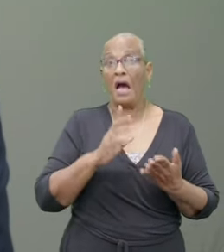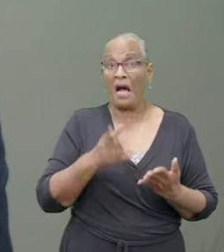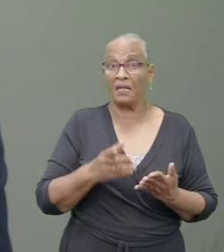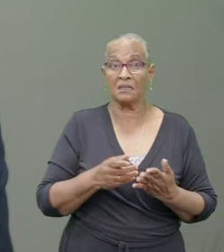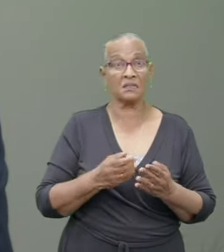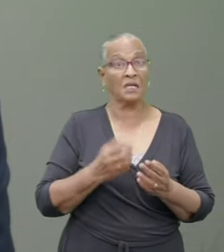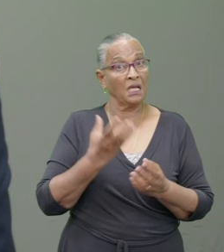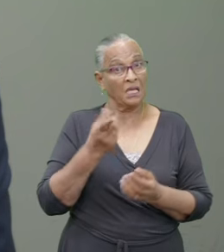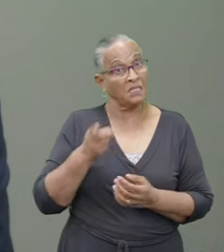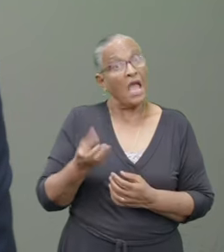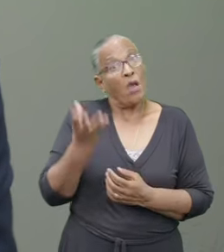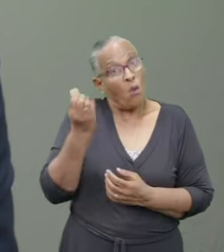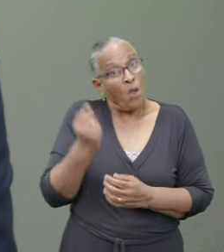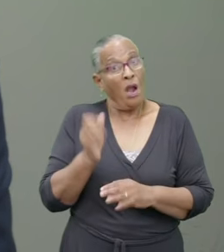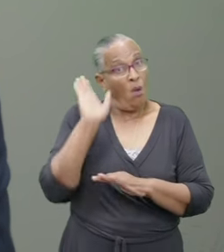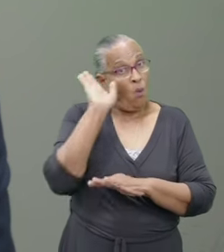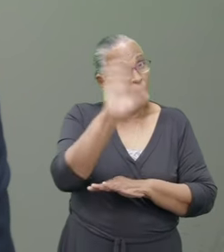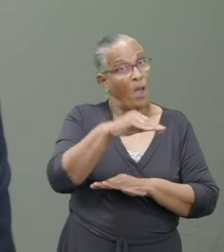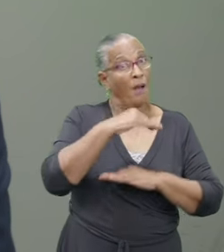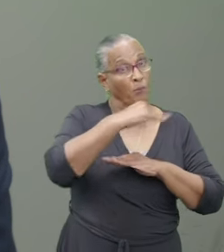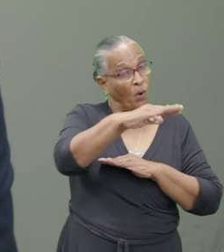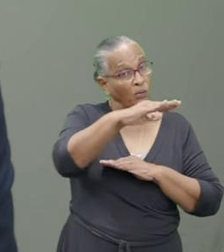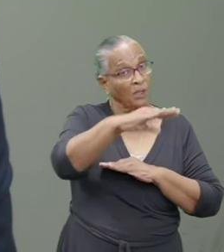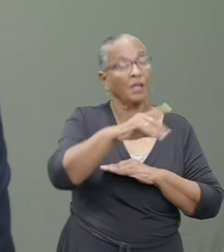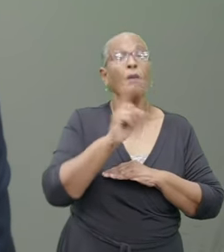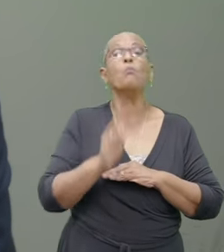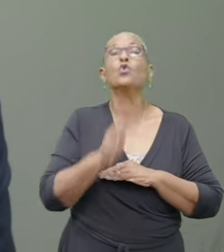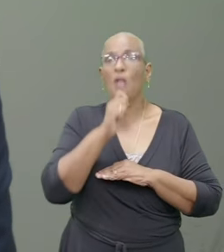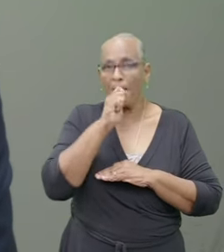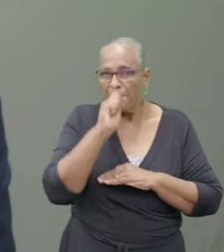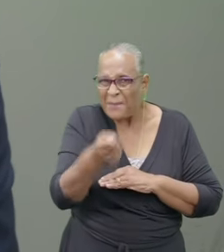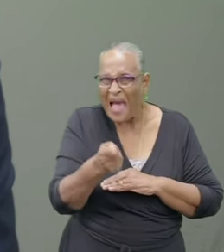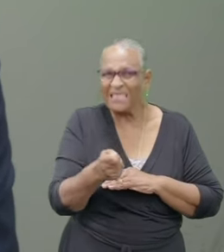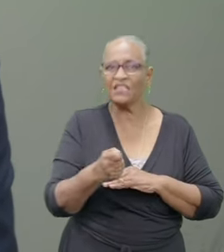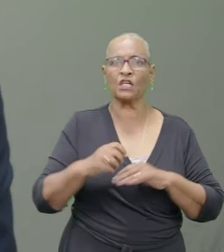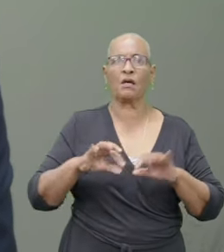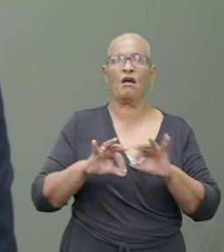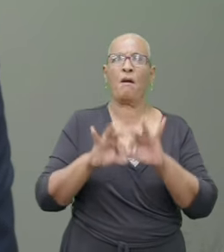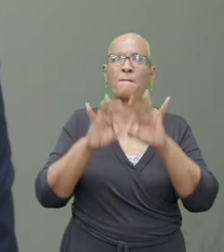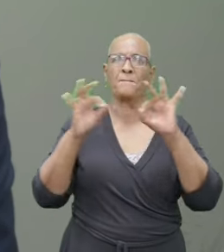wil verlaten, moet zich ook melden bij het ministerie van Volksgezondheid voor de